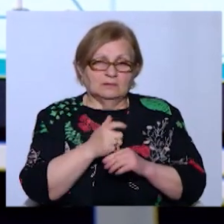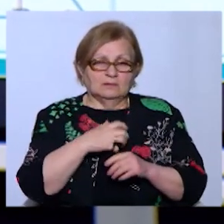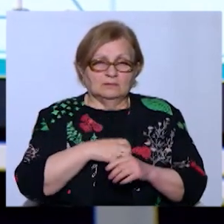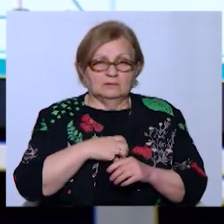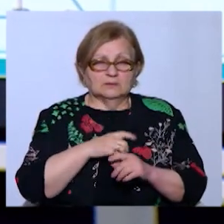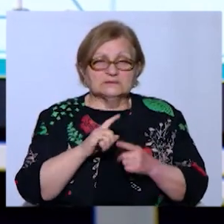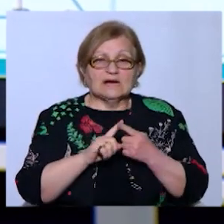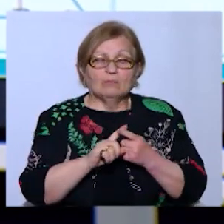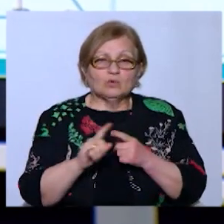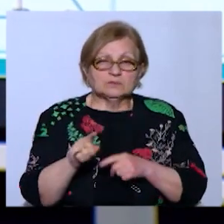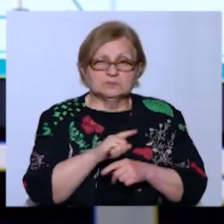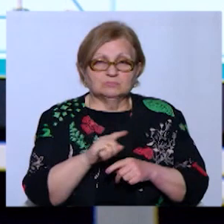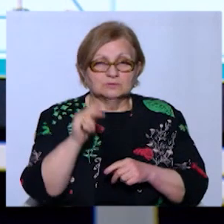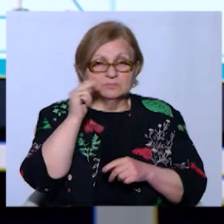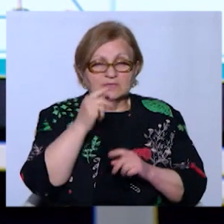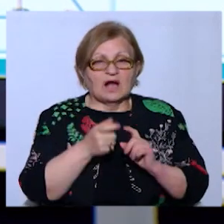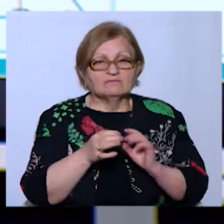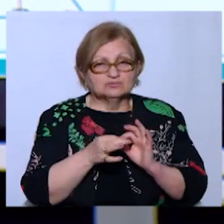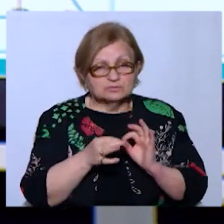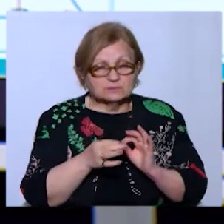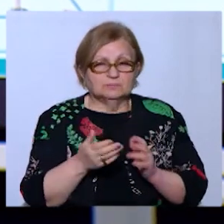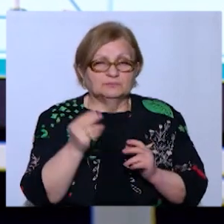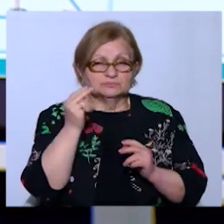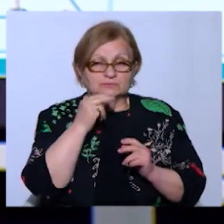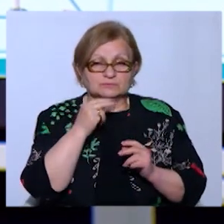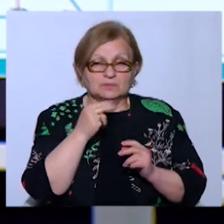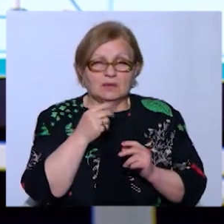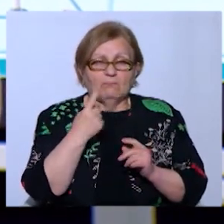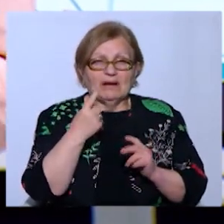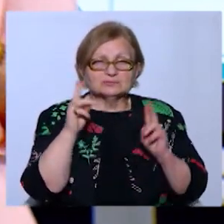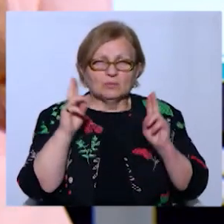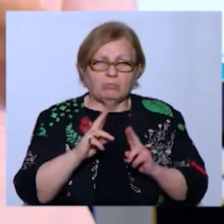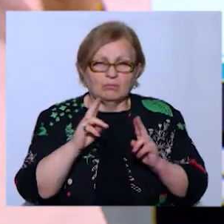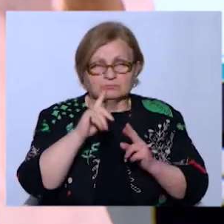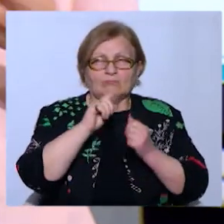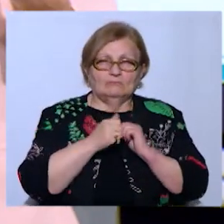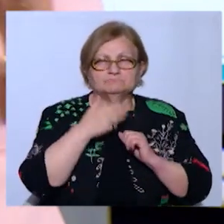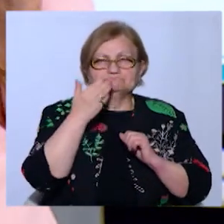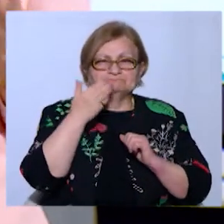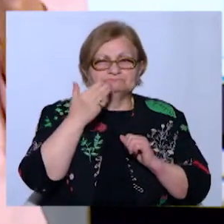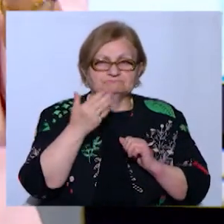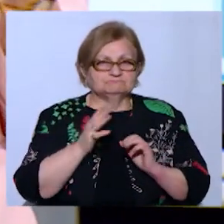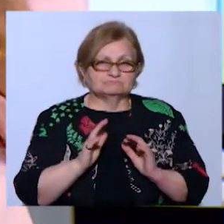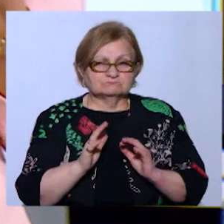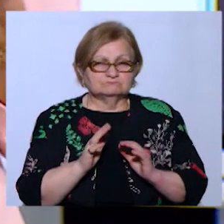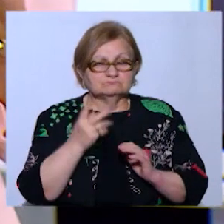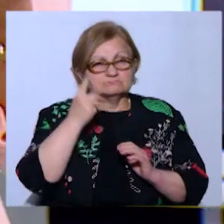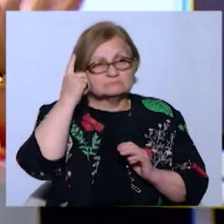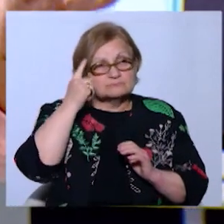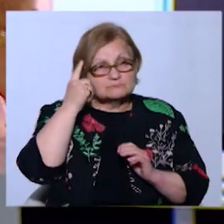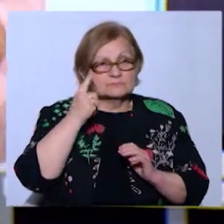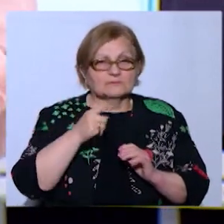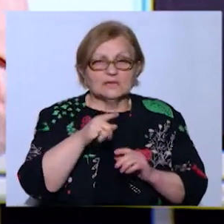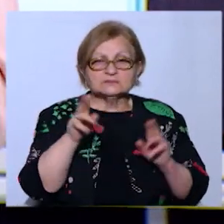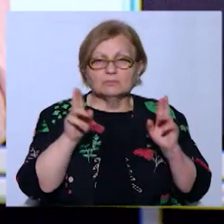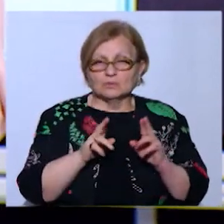არის დამოკიდებულებების სწავლა, კავშირების შესწავლა. ანუ მარტო ფორმულები კი არ დაიმახსოვროთ უბრალოდ ზეპირად. იფიქრეთ, ეს